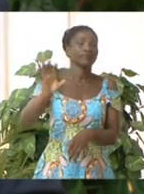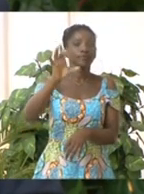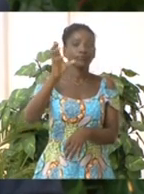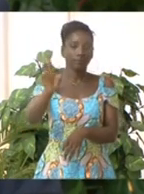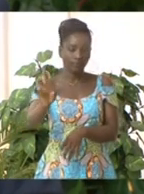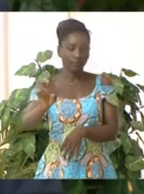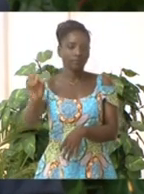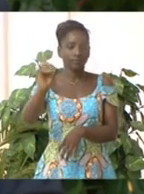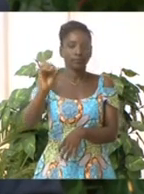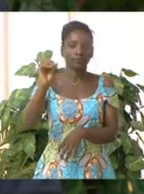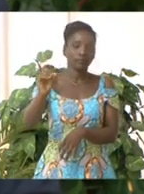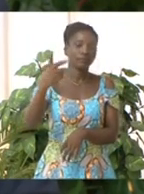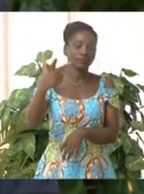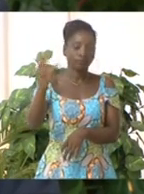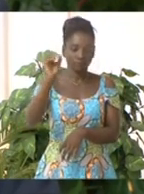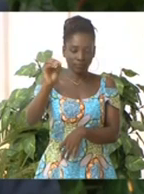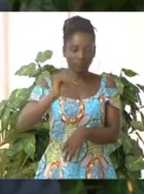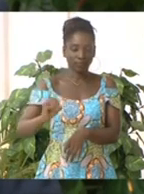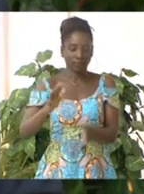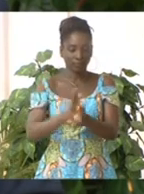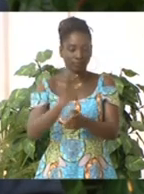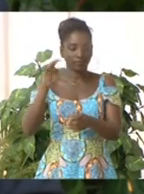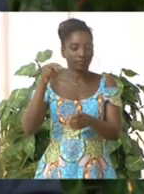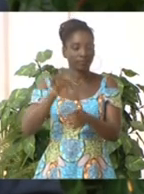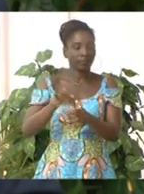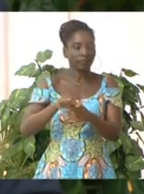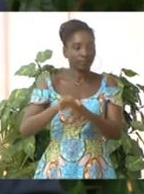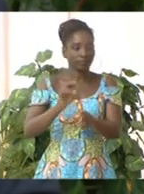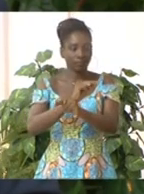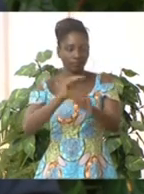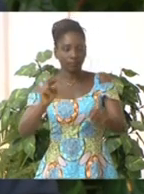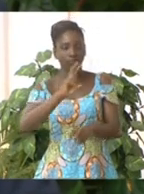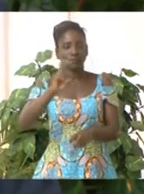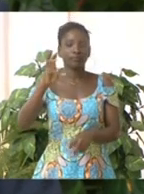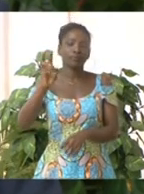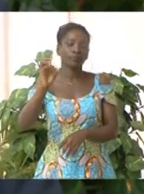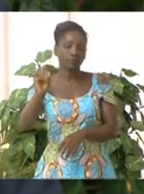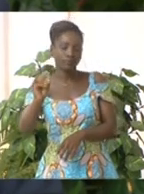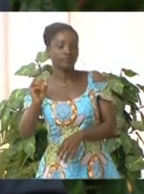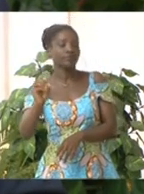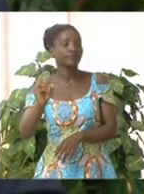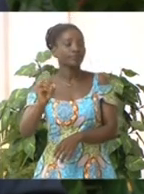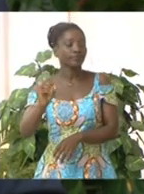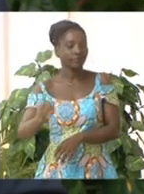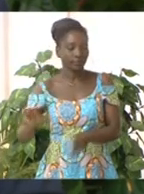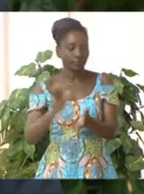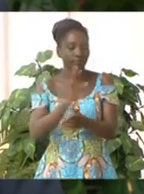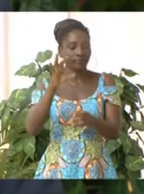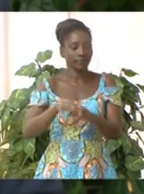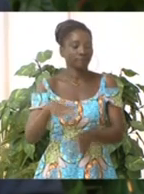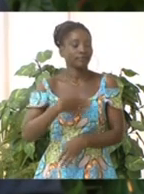Bulletin nul 260, soit 0,46%. Bulletin